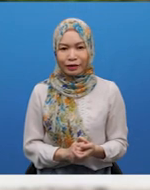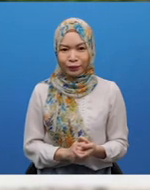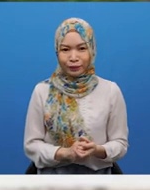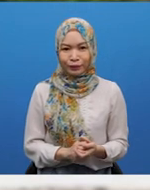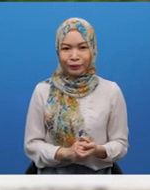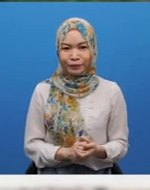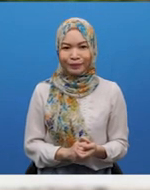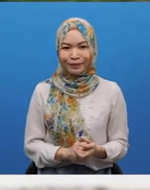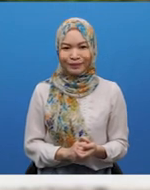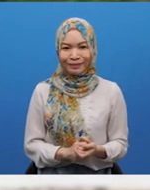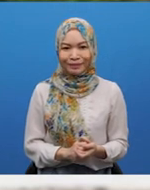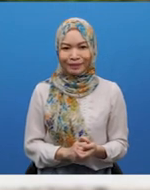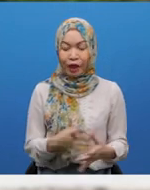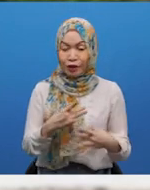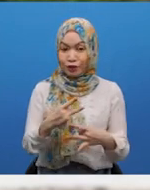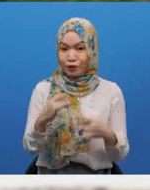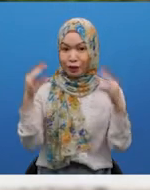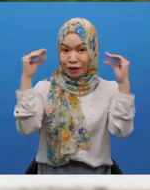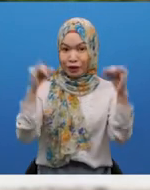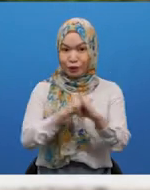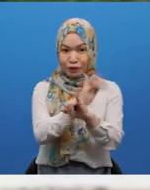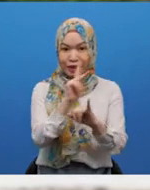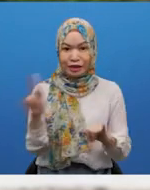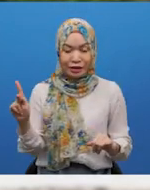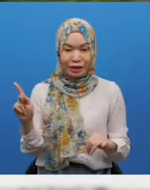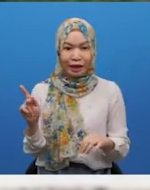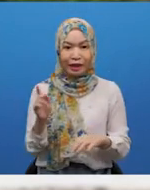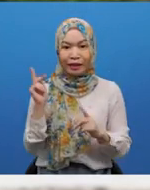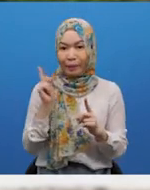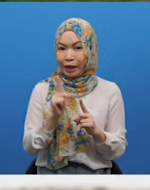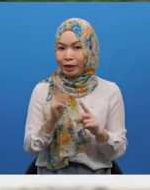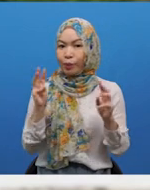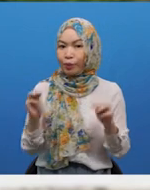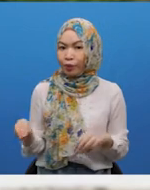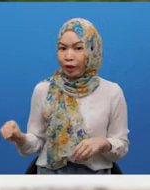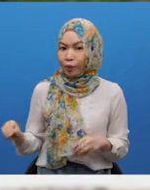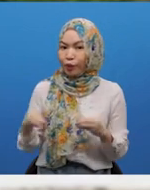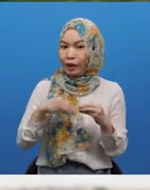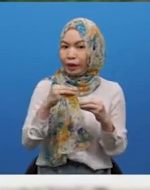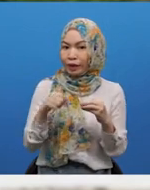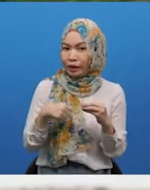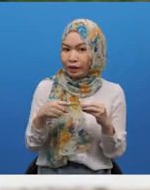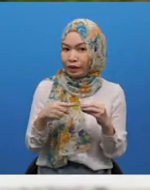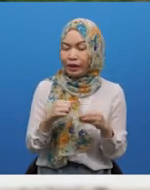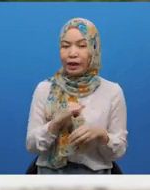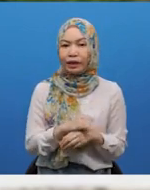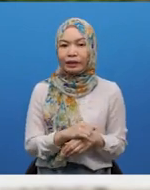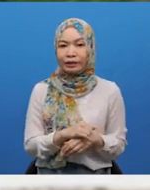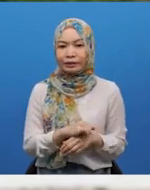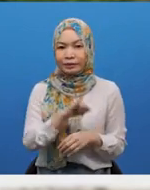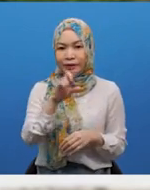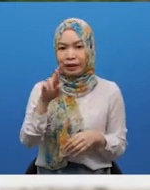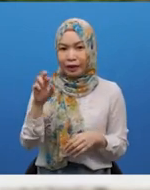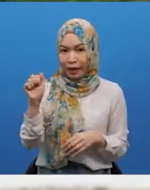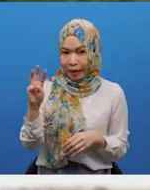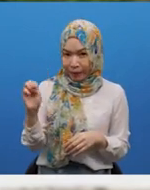Bidasari, suka untuk cikgu menjelaskan kepada murid-murid semua tentang irama-irama untuk